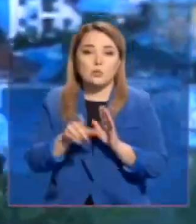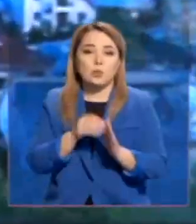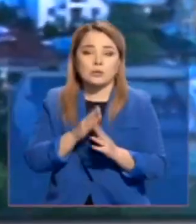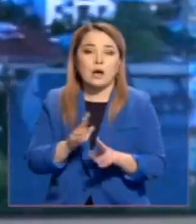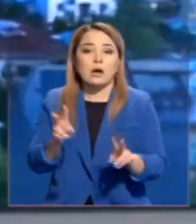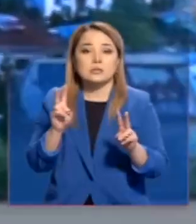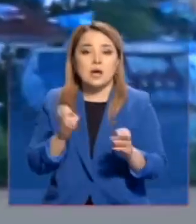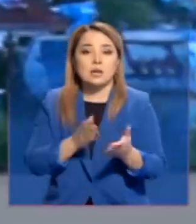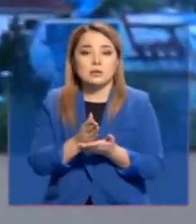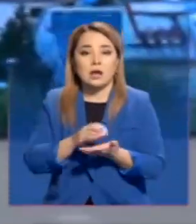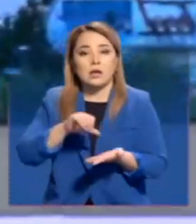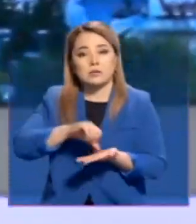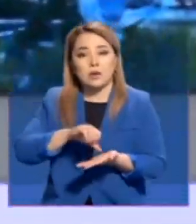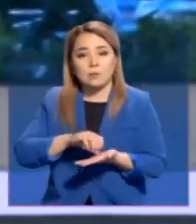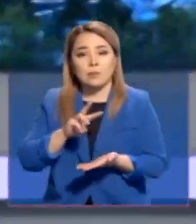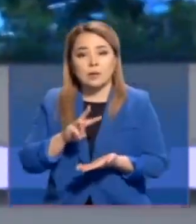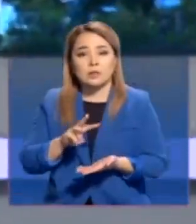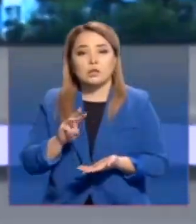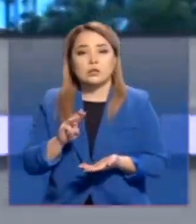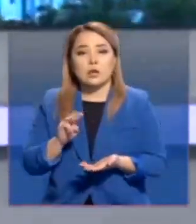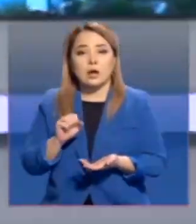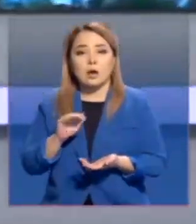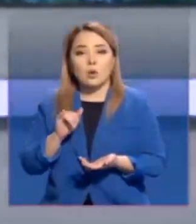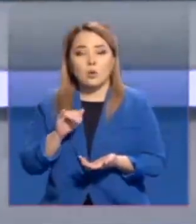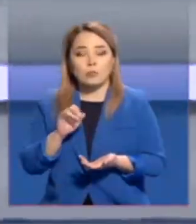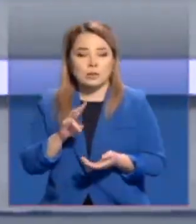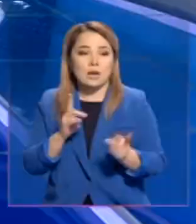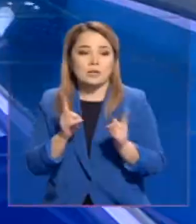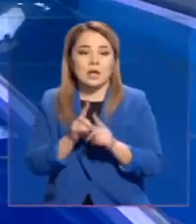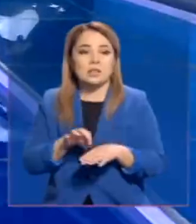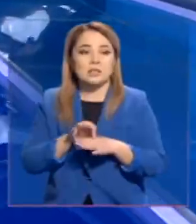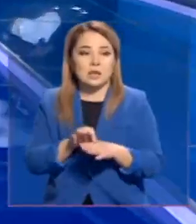тақырыбын саясаттанушы Мақсат Жақаумен